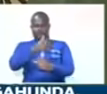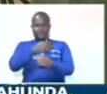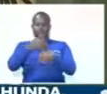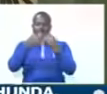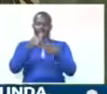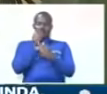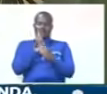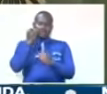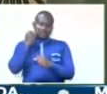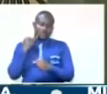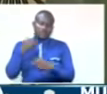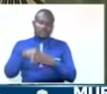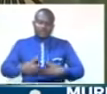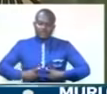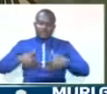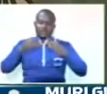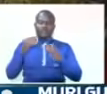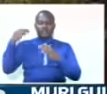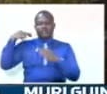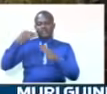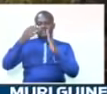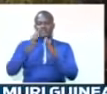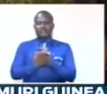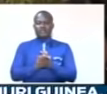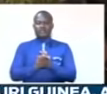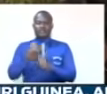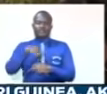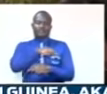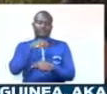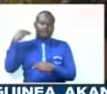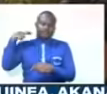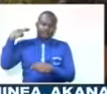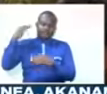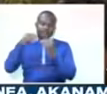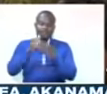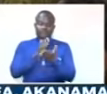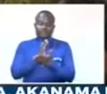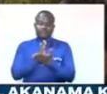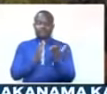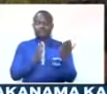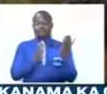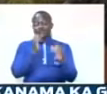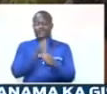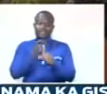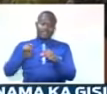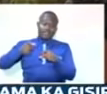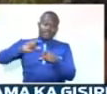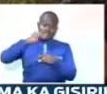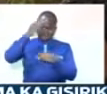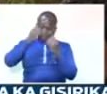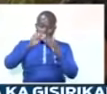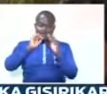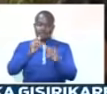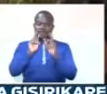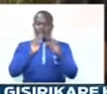gutanga akazi katoroshye ku rubyiruko rw'abakorera bushake ubuvuga twe nk'abakorera bushake mu byukuri agasigasa nk'akiyongereye kuko